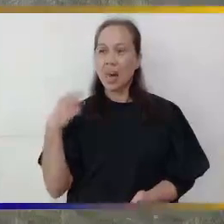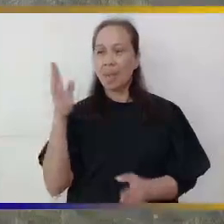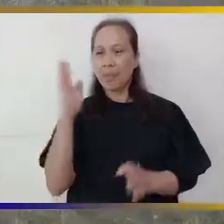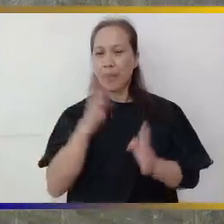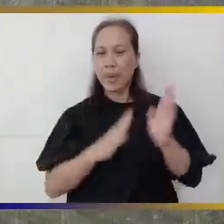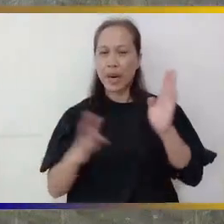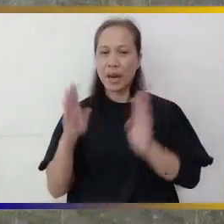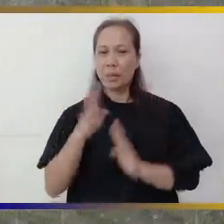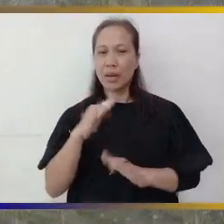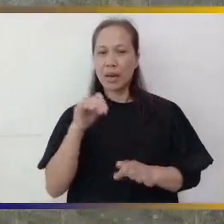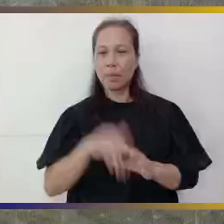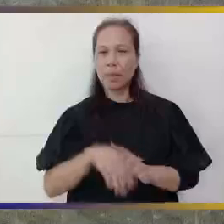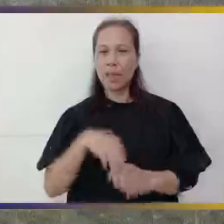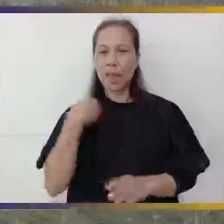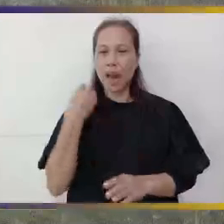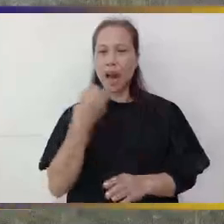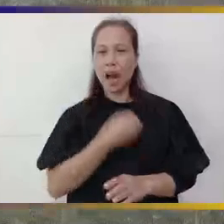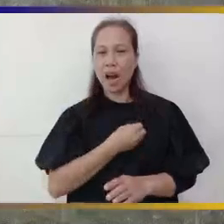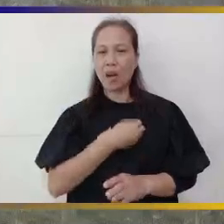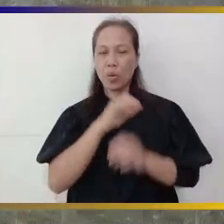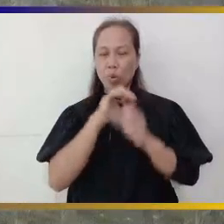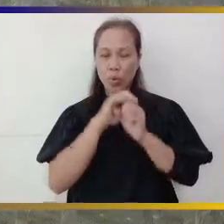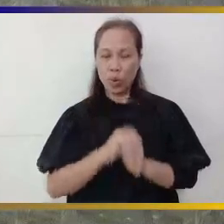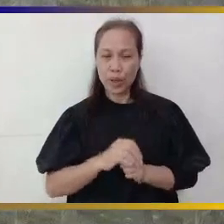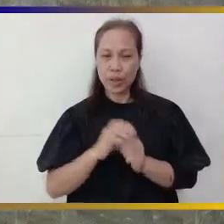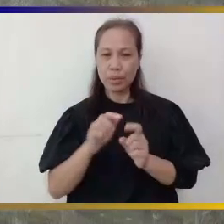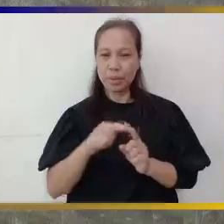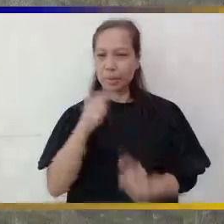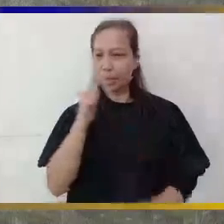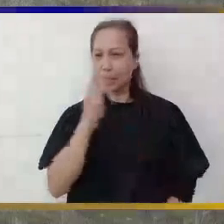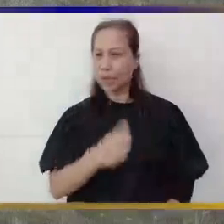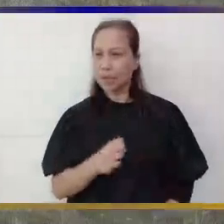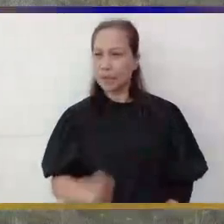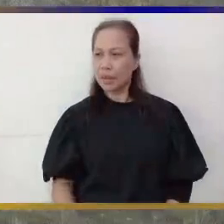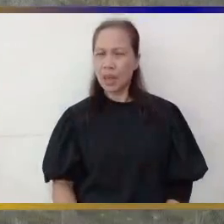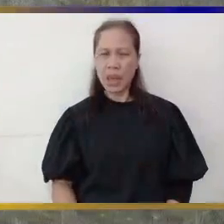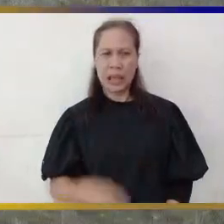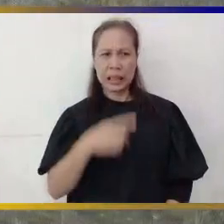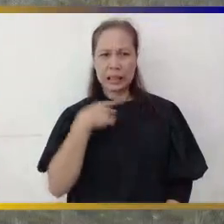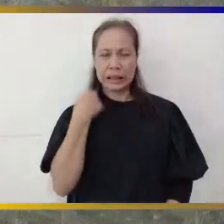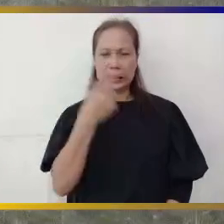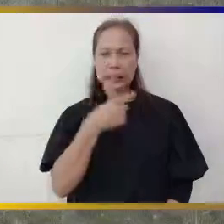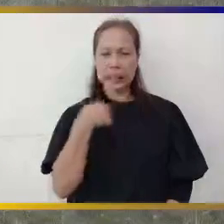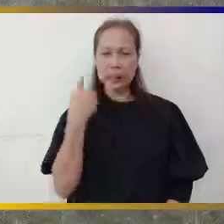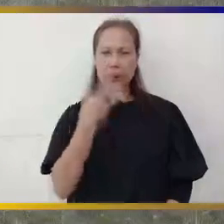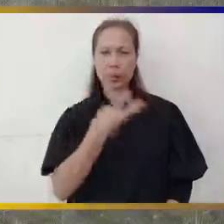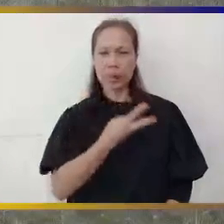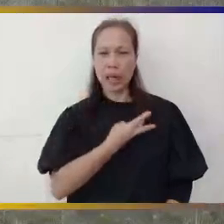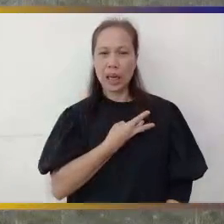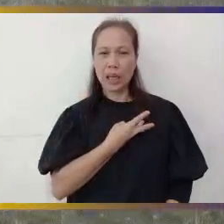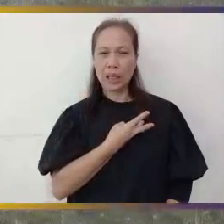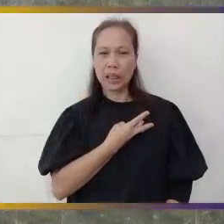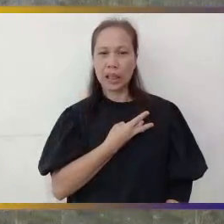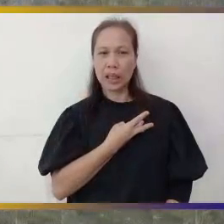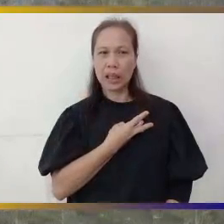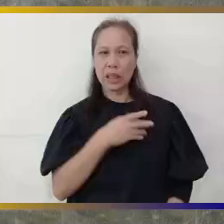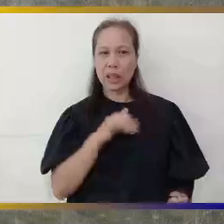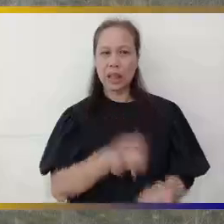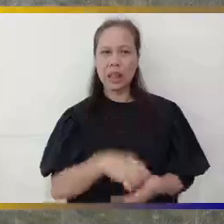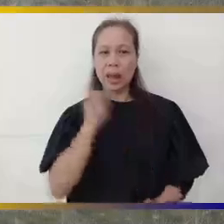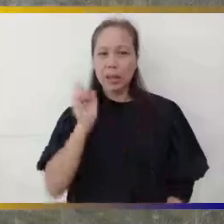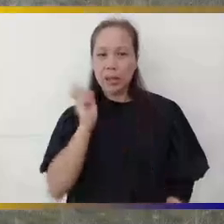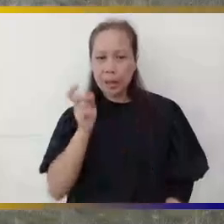sa Diyos you see that so Sino sa atin ang nagmamadali natatakot tayo na you know